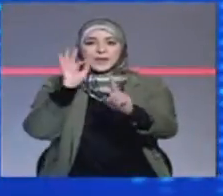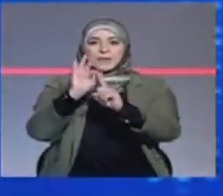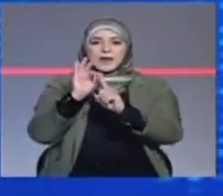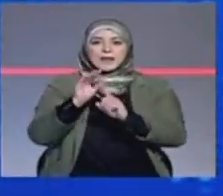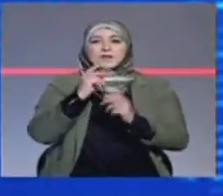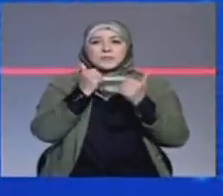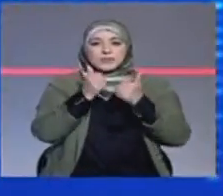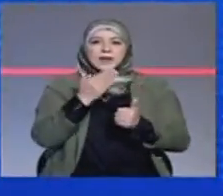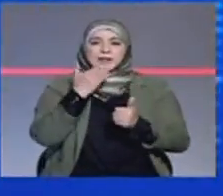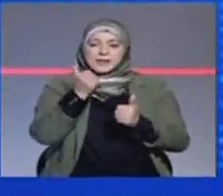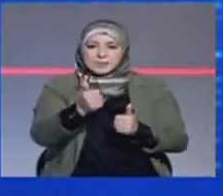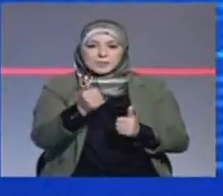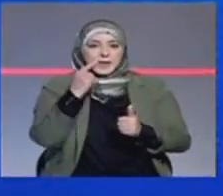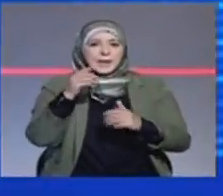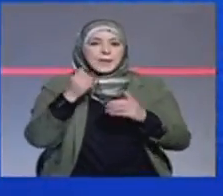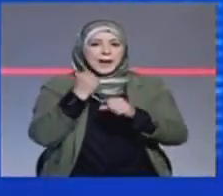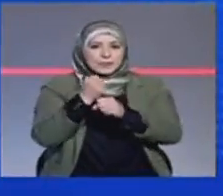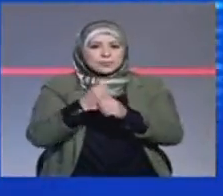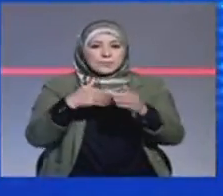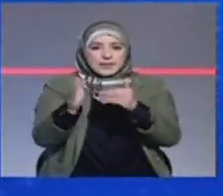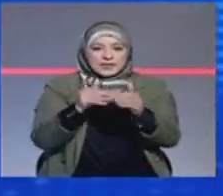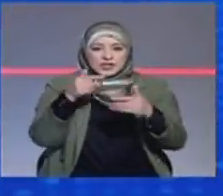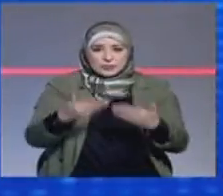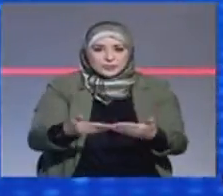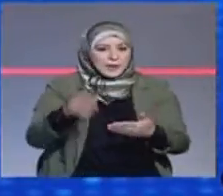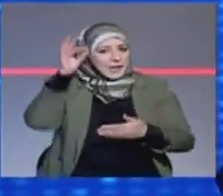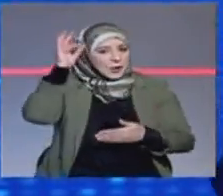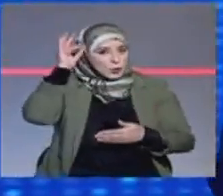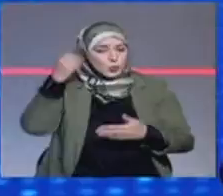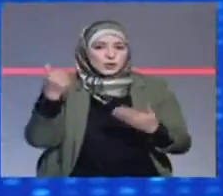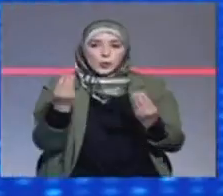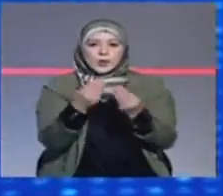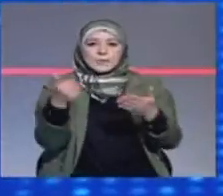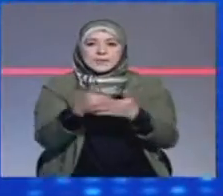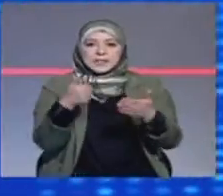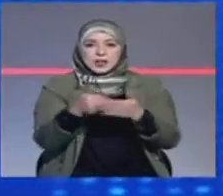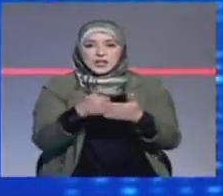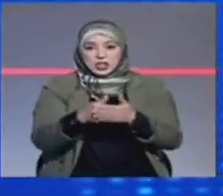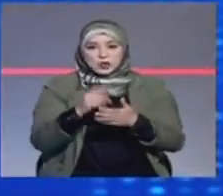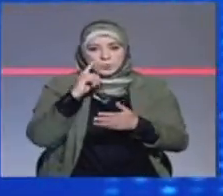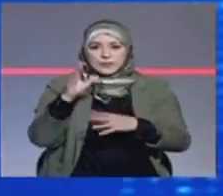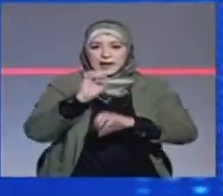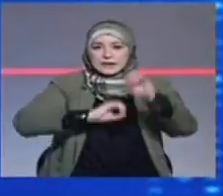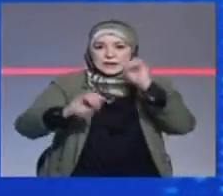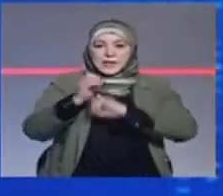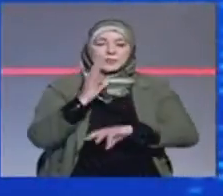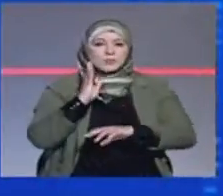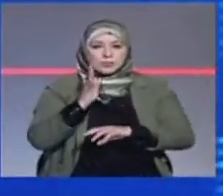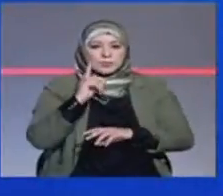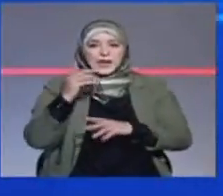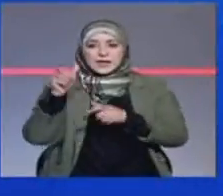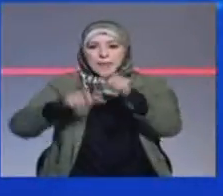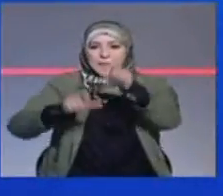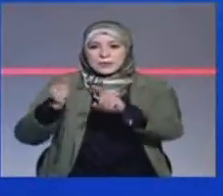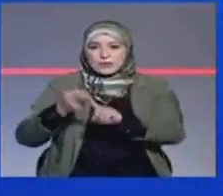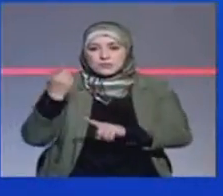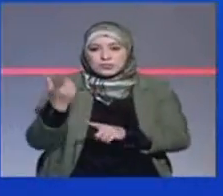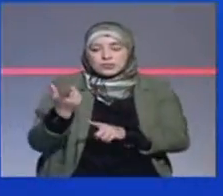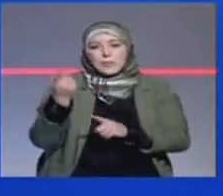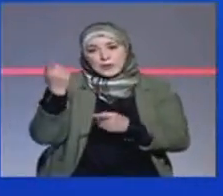تثمين المنتجات المحلية والإيكولوجية. بجزيرة جربة انتظمت ورشة حضر عدد من